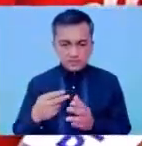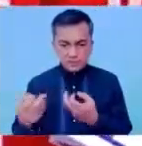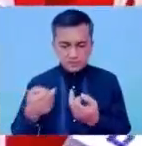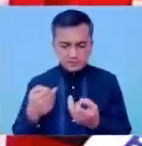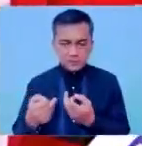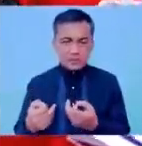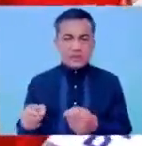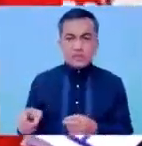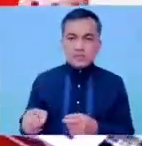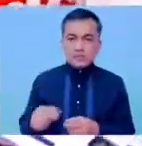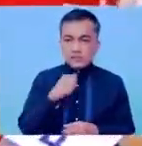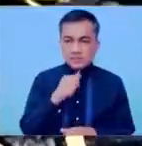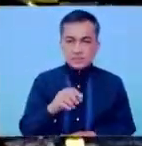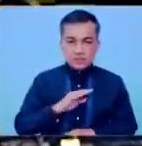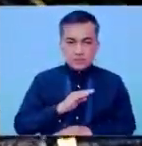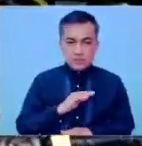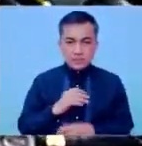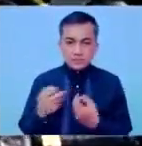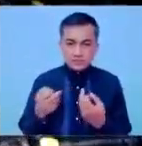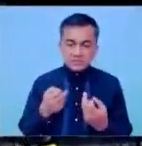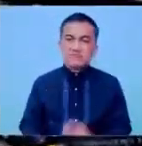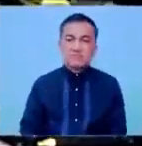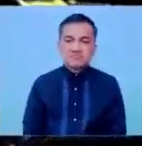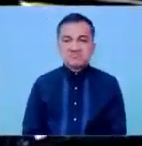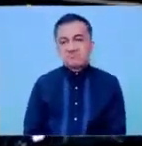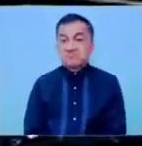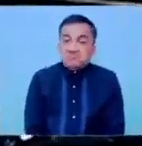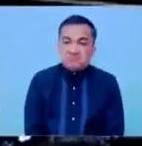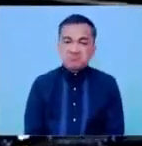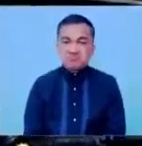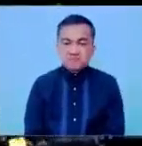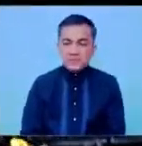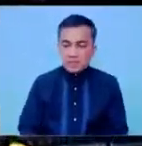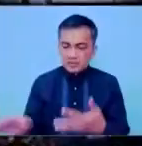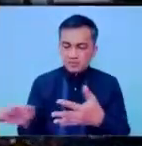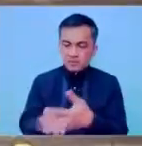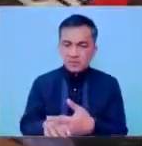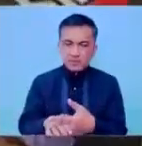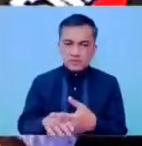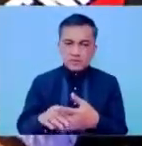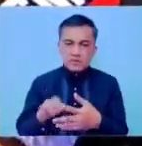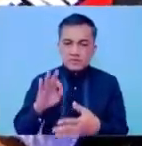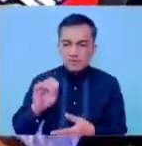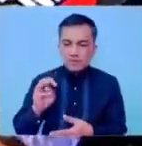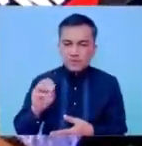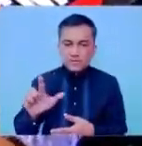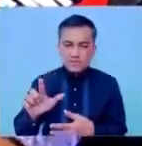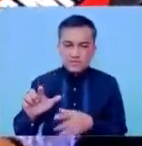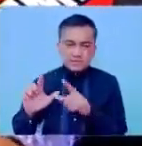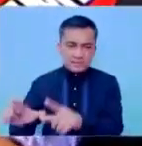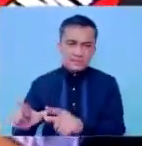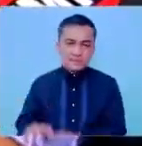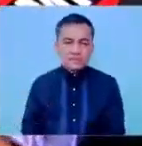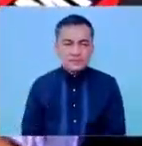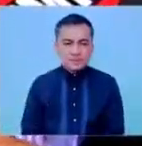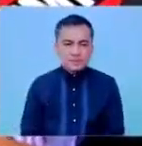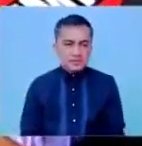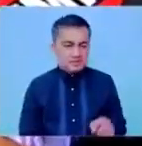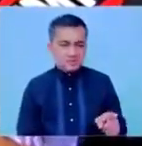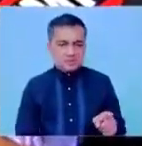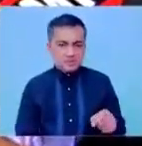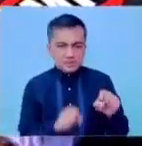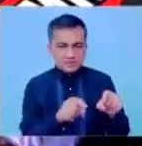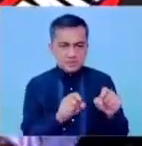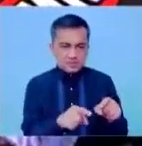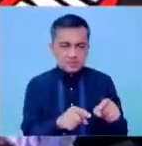hindi satisfactory explanation, sasampan siya ng formal charge. Hindi naman nakapalag ang